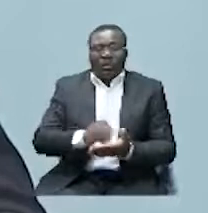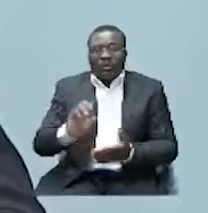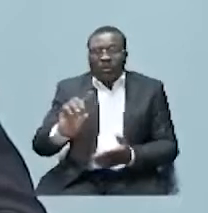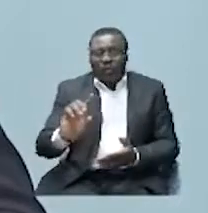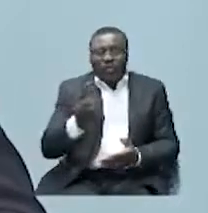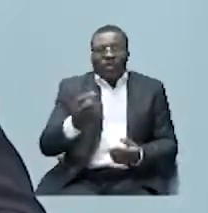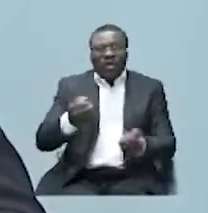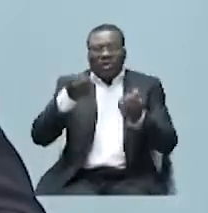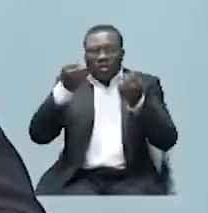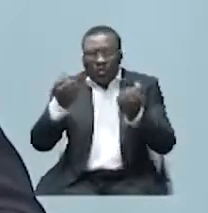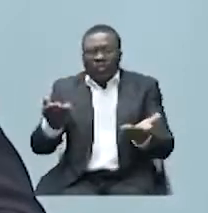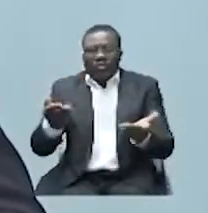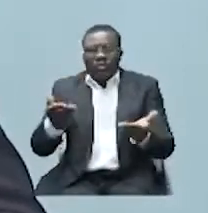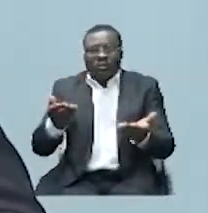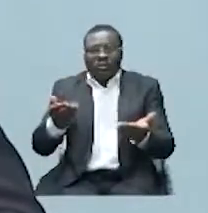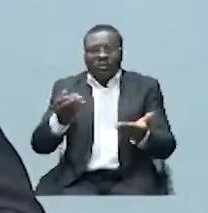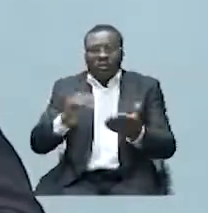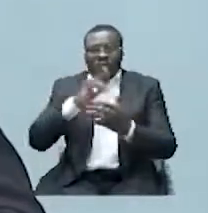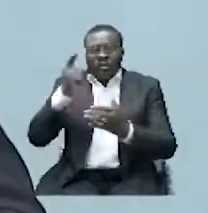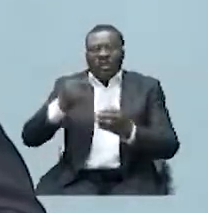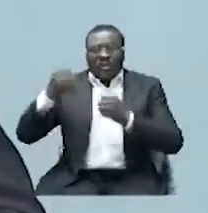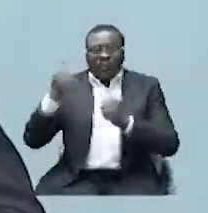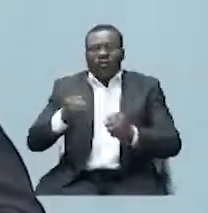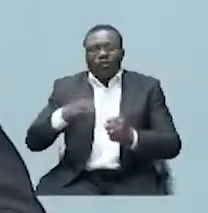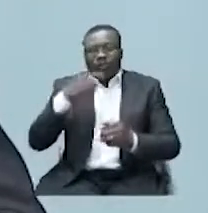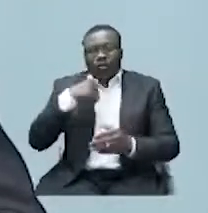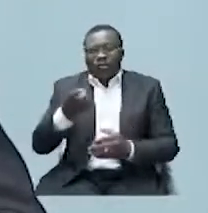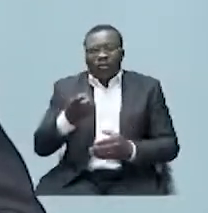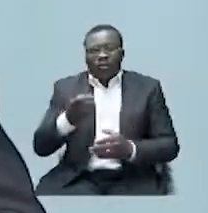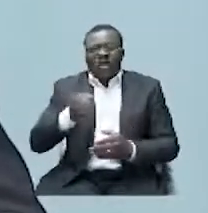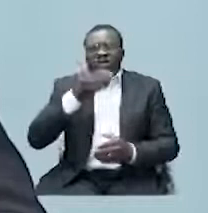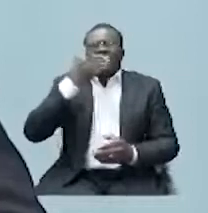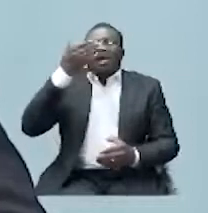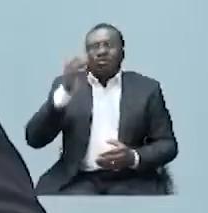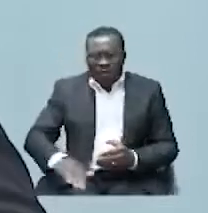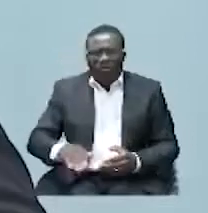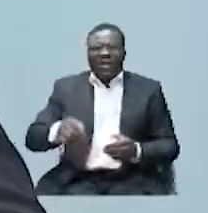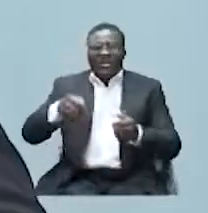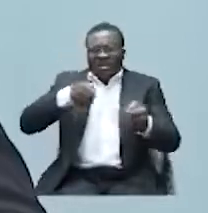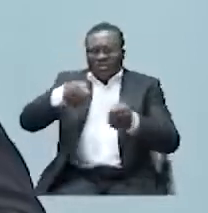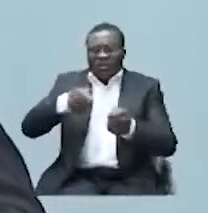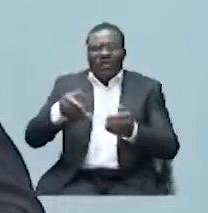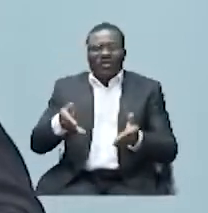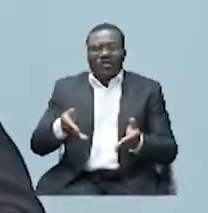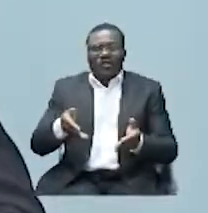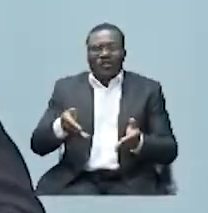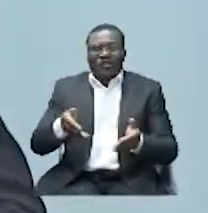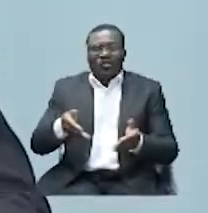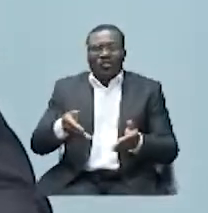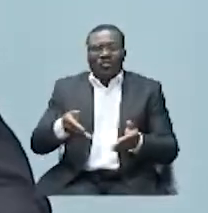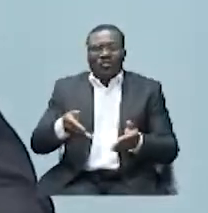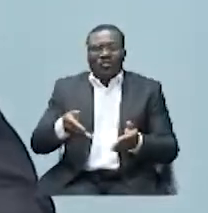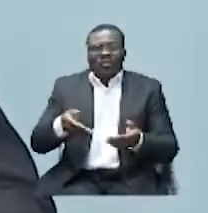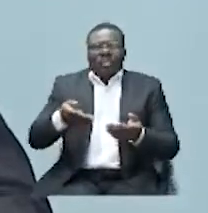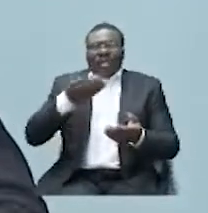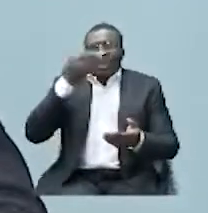l'unique cause, c'est assez fort ce que je dis, c'est la mauvaise gouvernance. Mais la